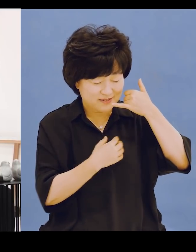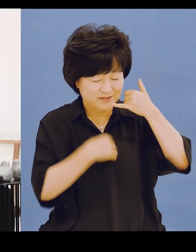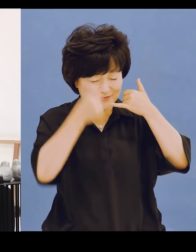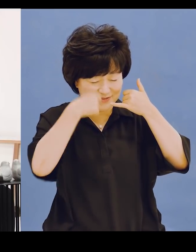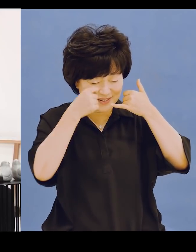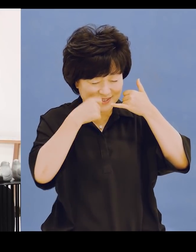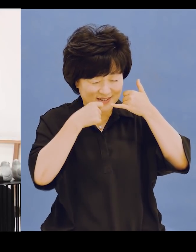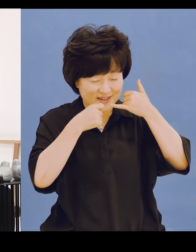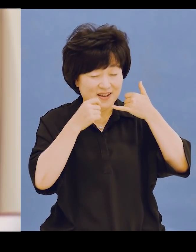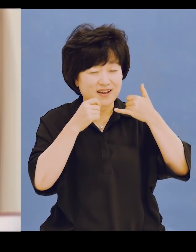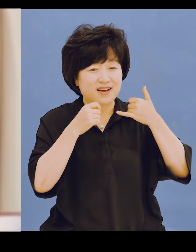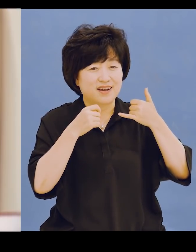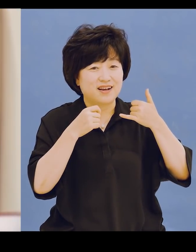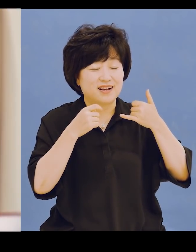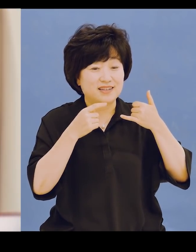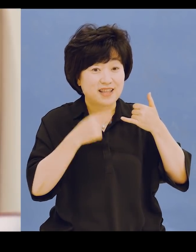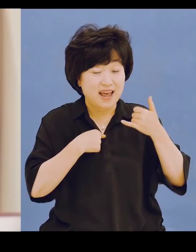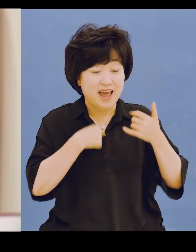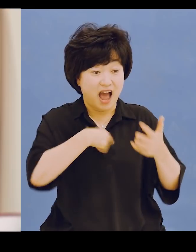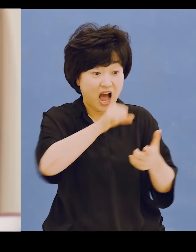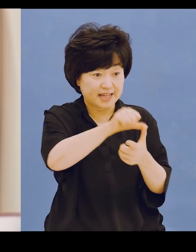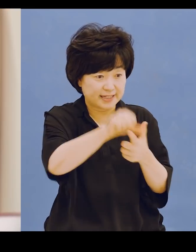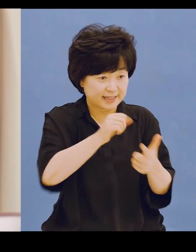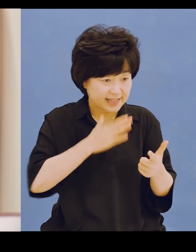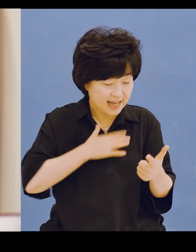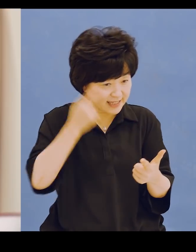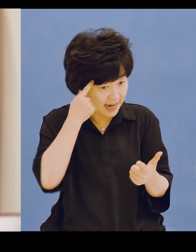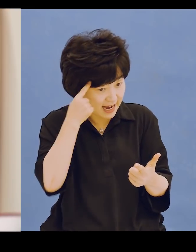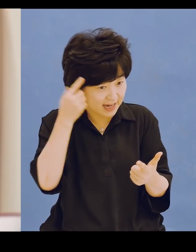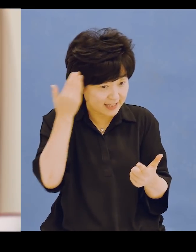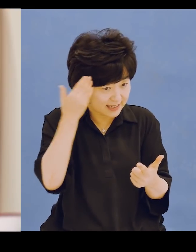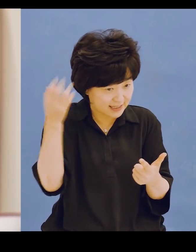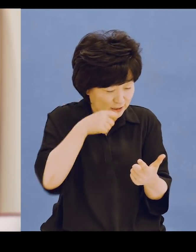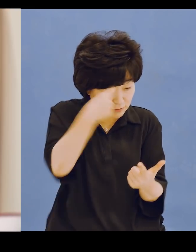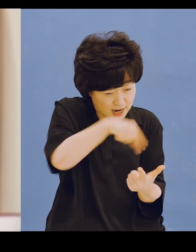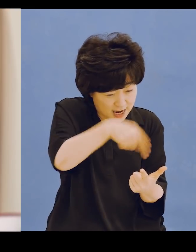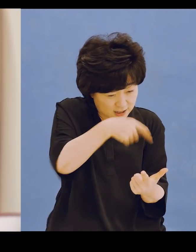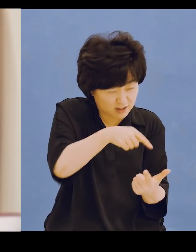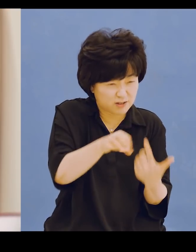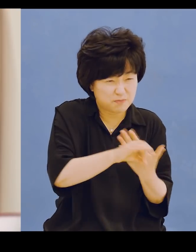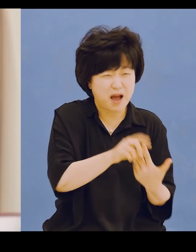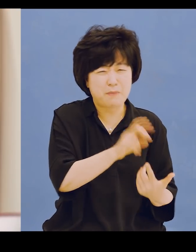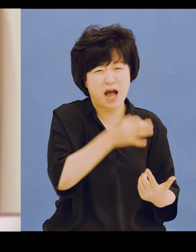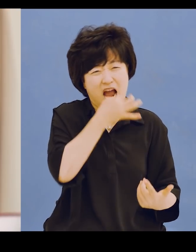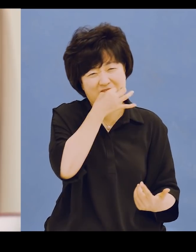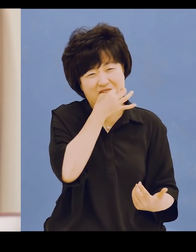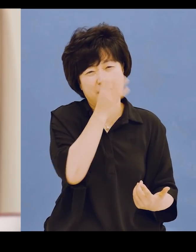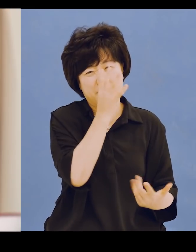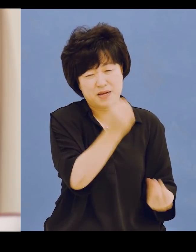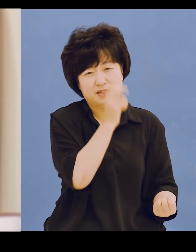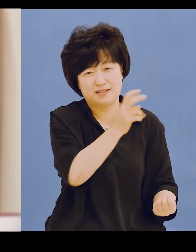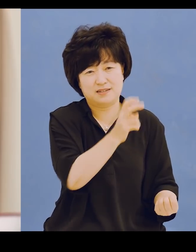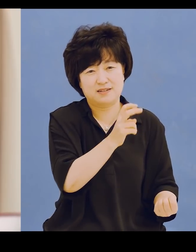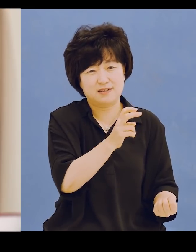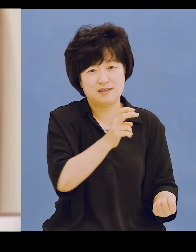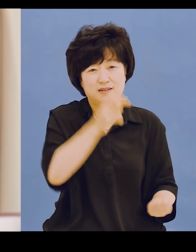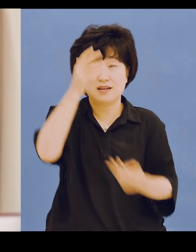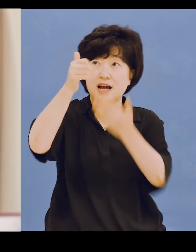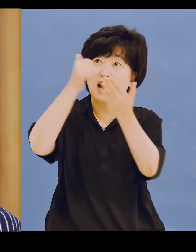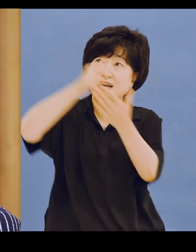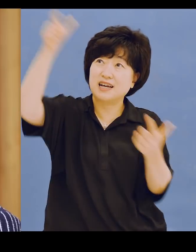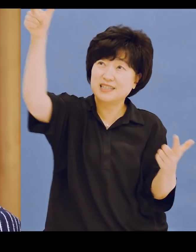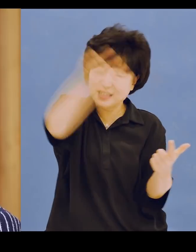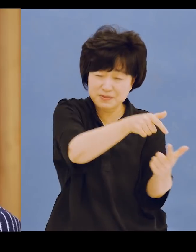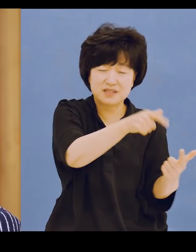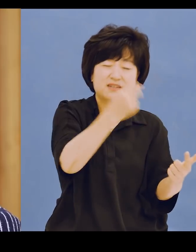제가 가르쳤으면 우리 두 아들은 결코 그런 고백을 할 줄 모릅니다. 그러니까 하나님이 살아계신